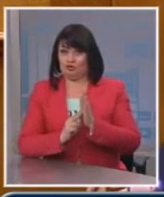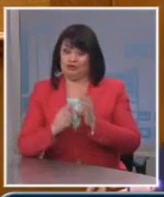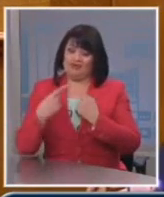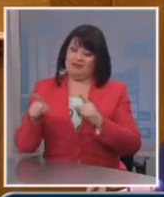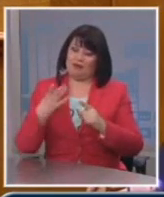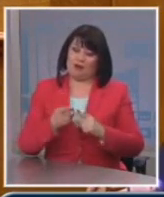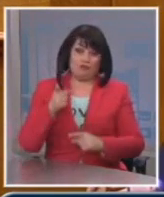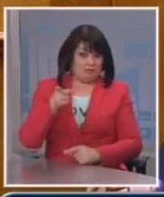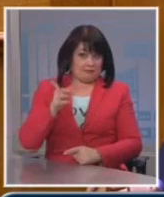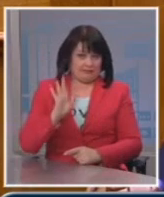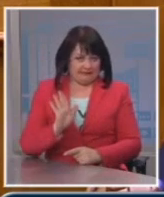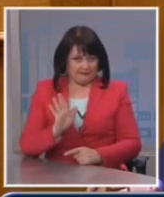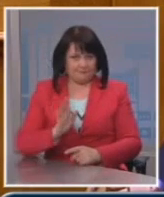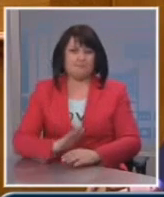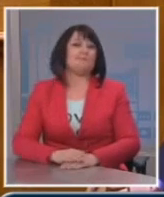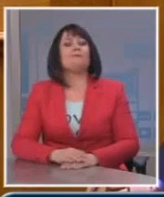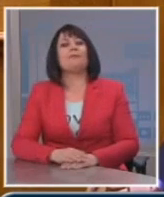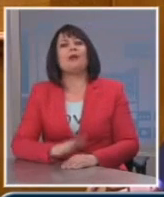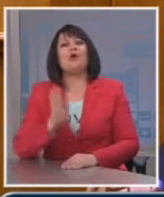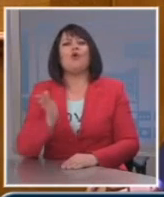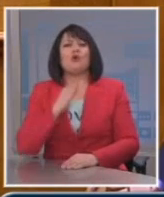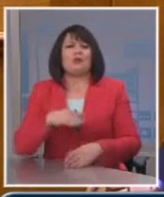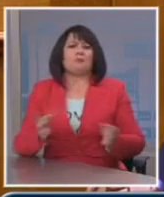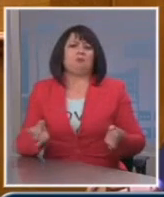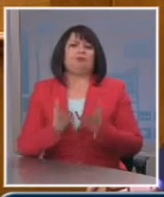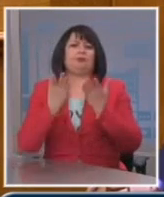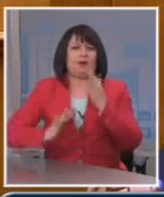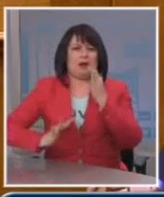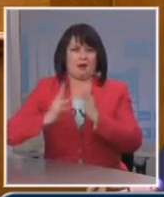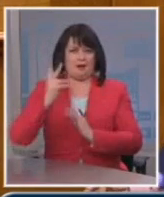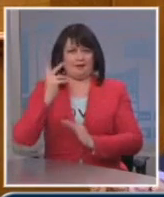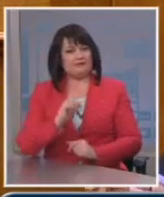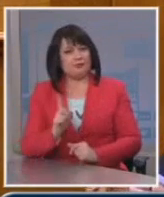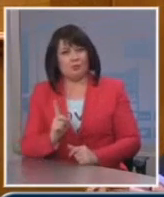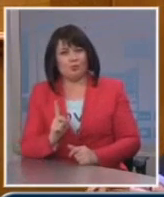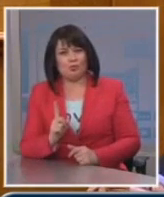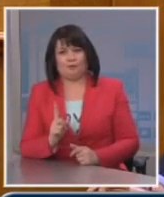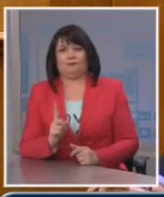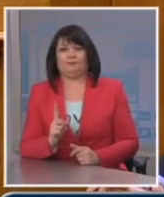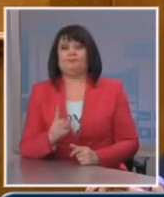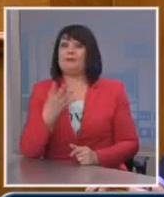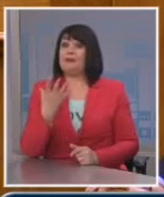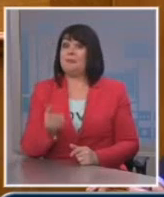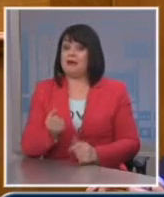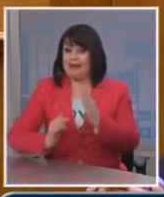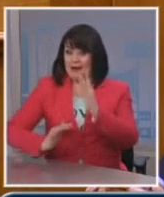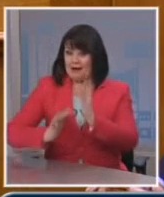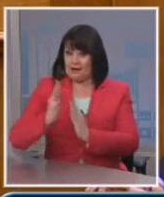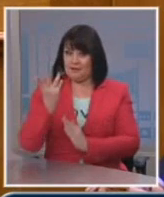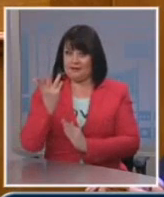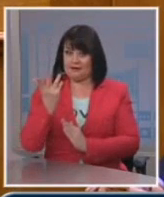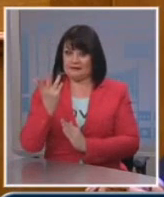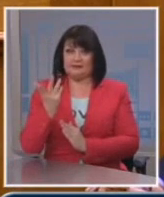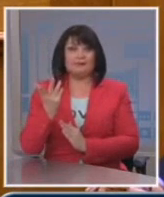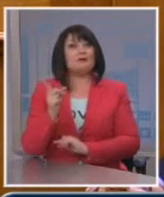έχουμε. Όχι μιας οποιαδήποτε ανάπτυξης. Γιατί υπάρχει η ανάπτυξη εκείνη που